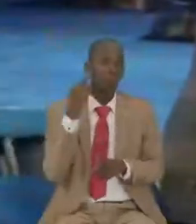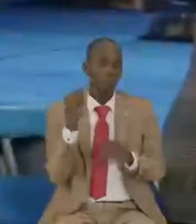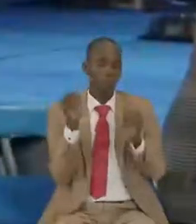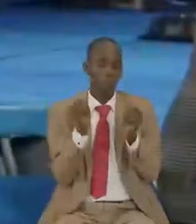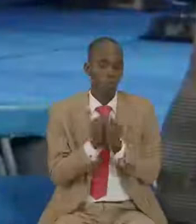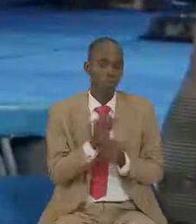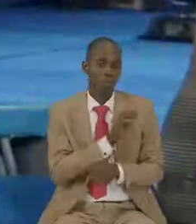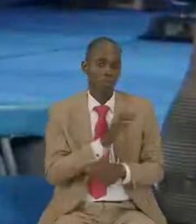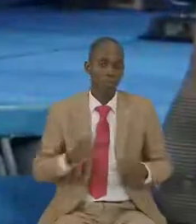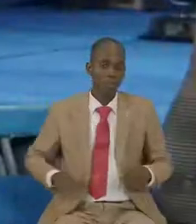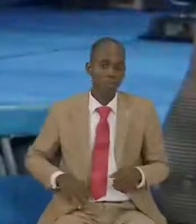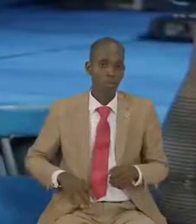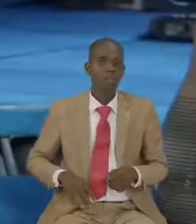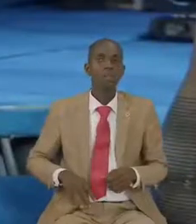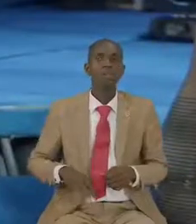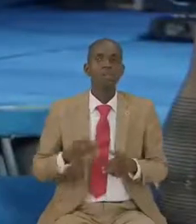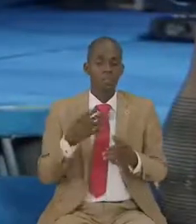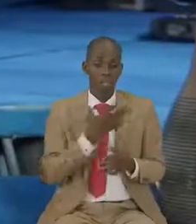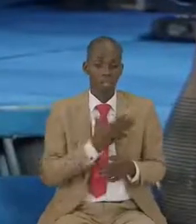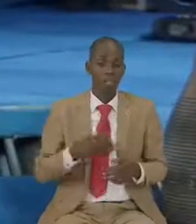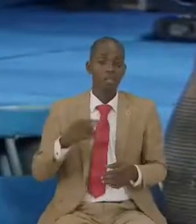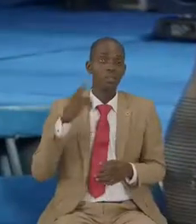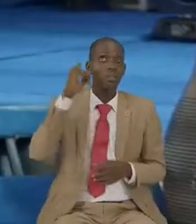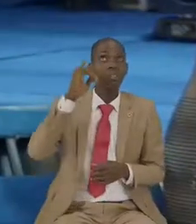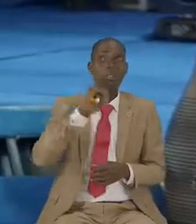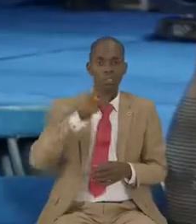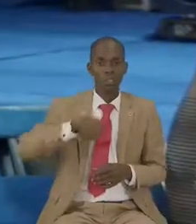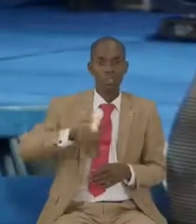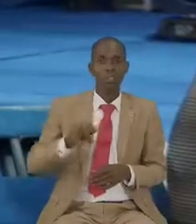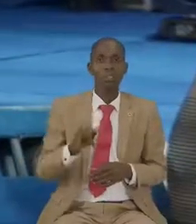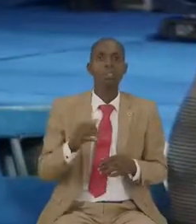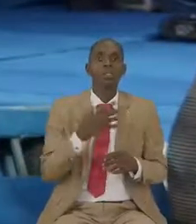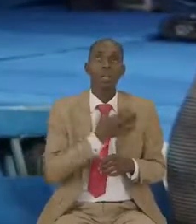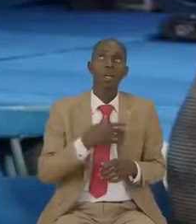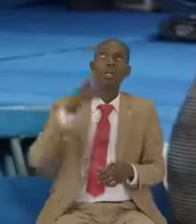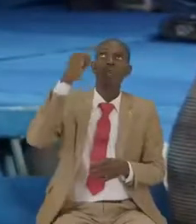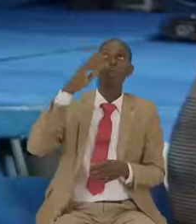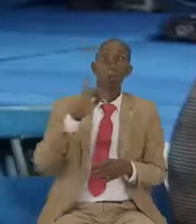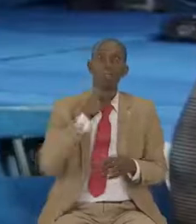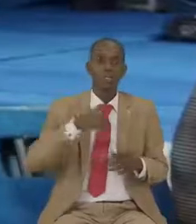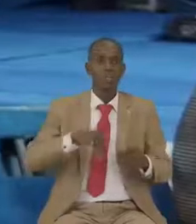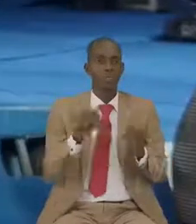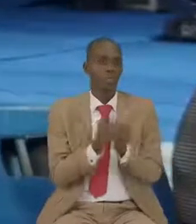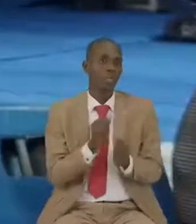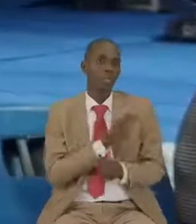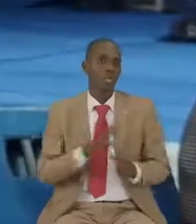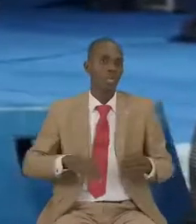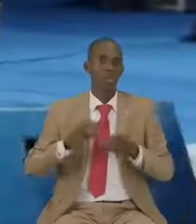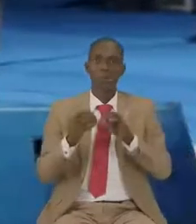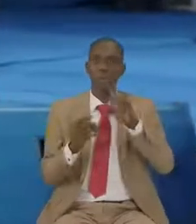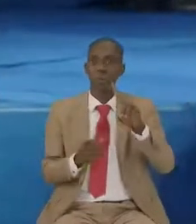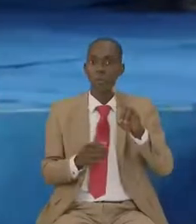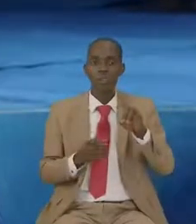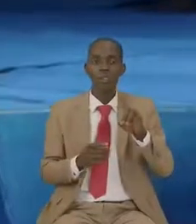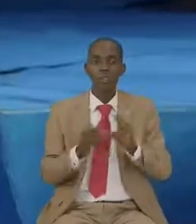Car Dieu, comme Dieu était avec lui, alors présentement même, il est avec Dieu et Dieu est